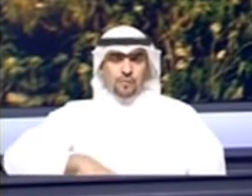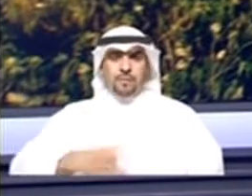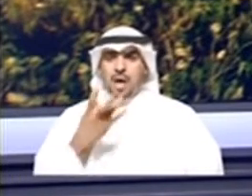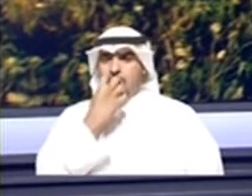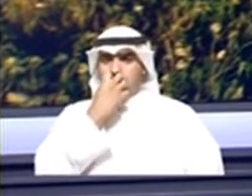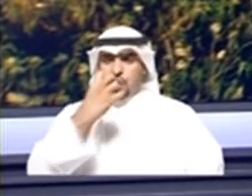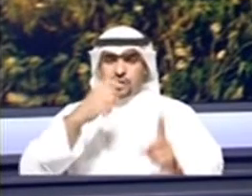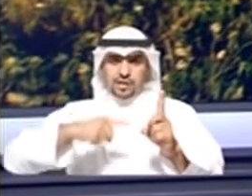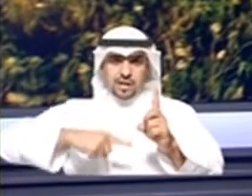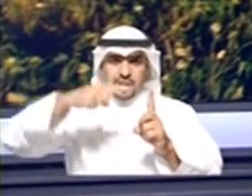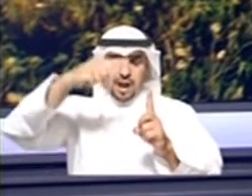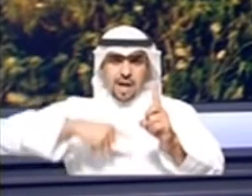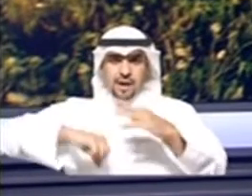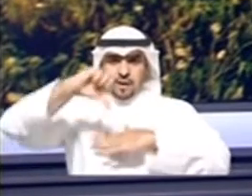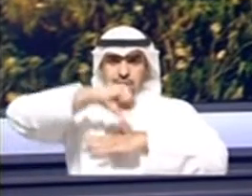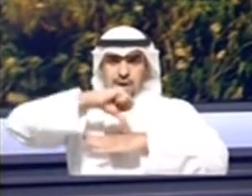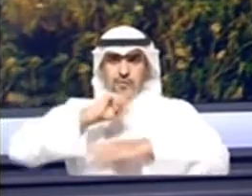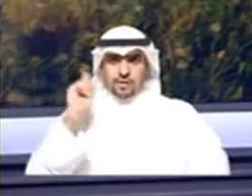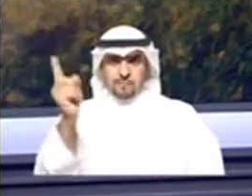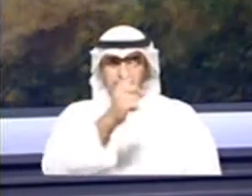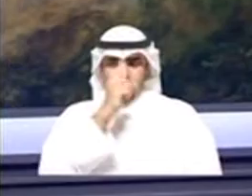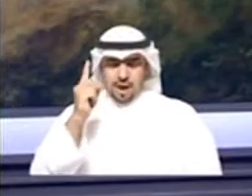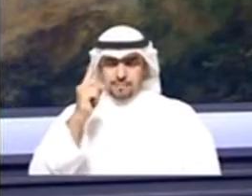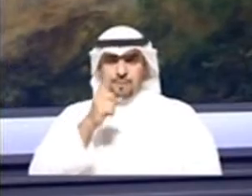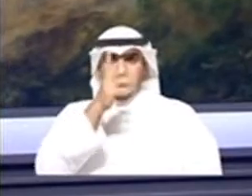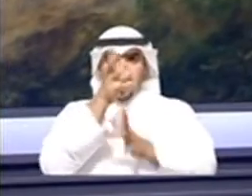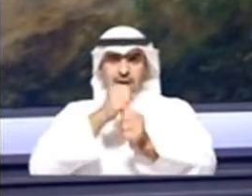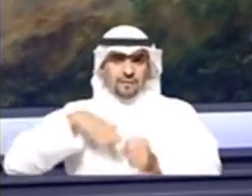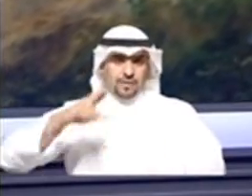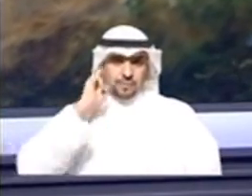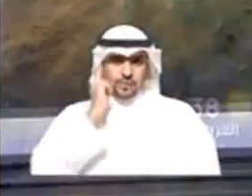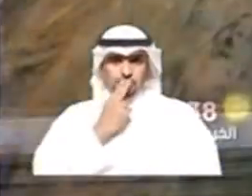أحمد وعامر العجمي، لكن بعد هذه الجولة لدرجات الحرارة في بعض العواصم والمدن حول العالم.